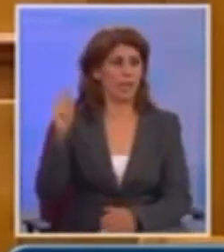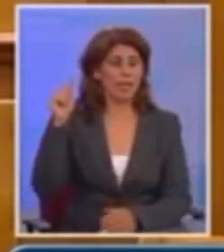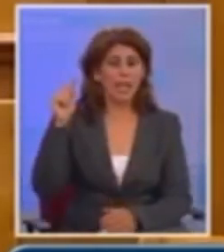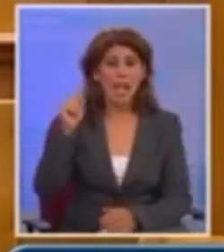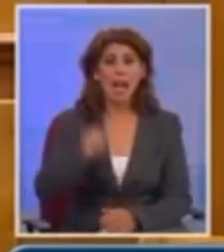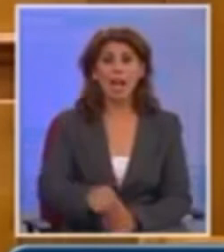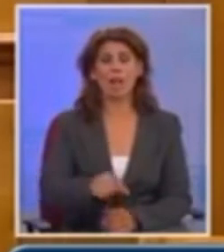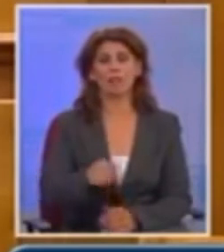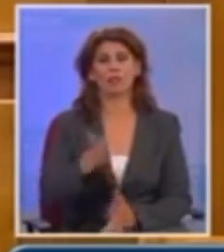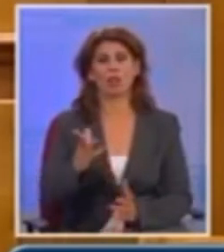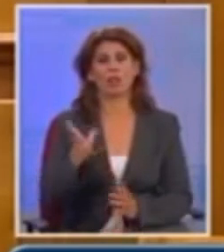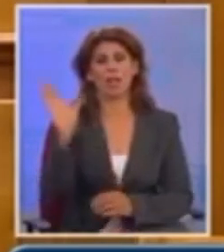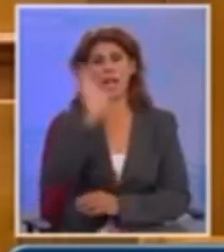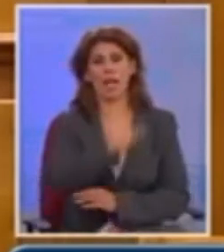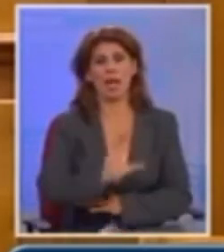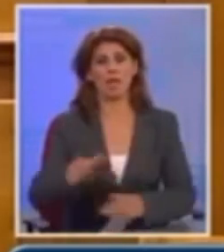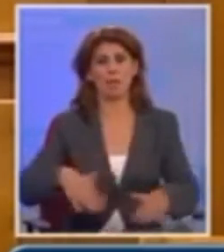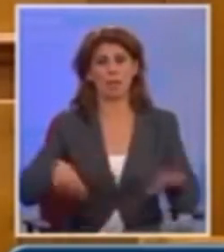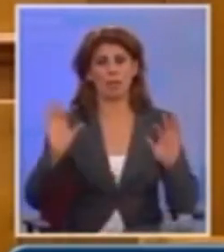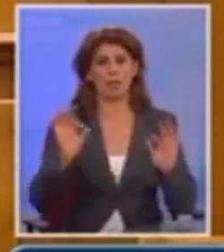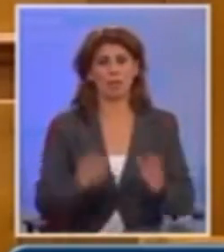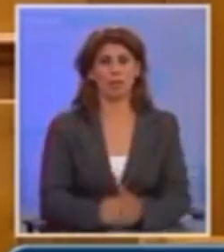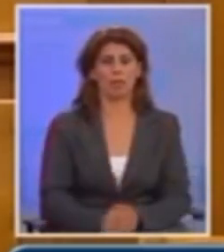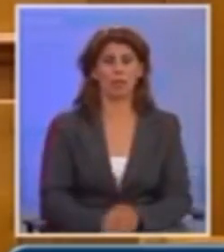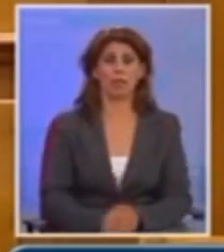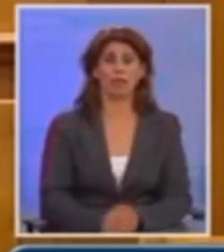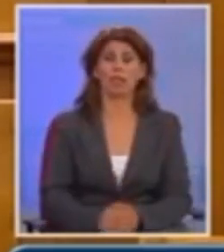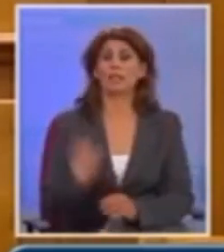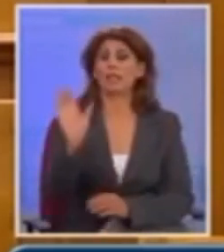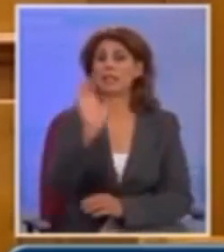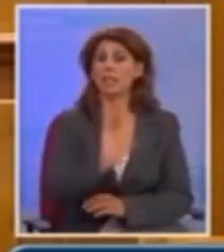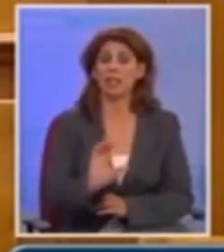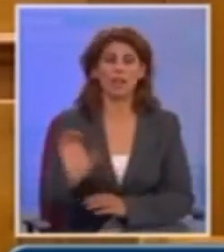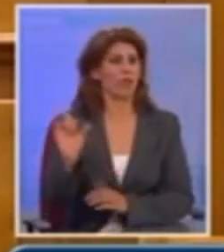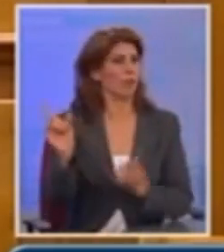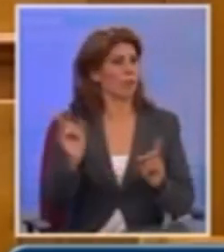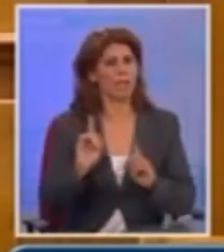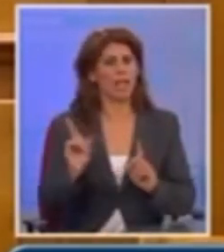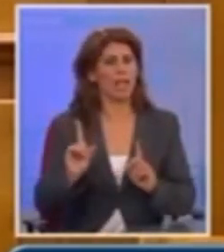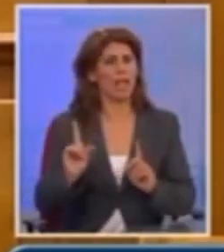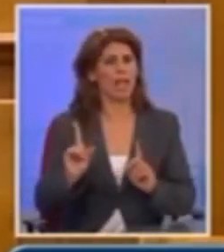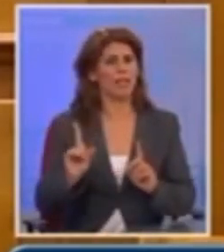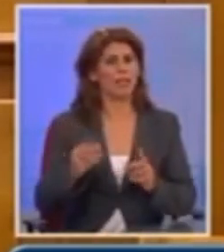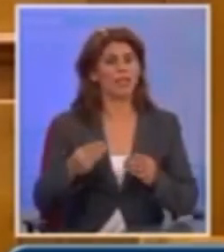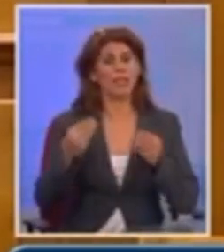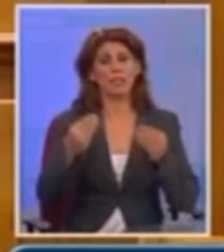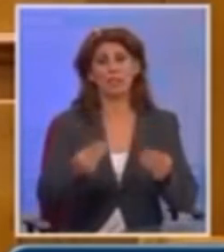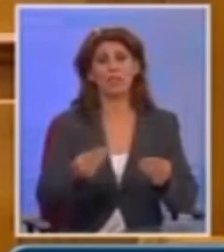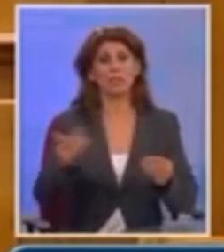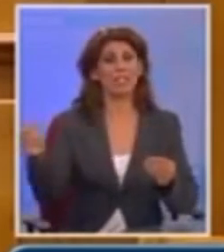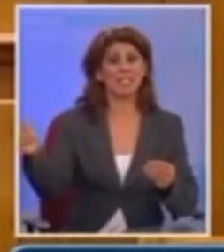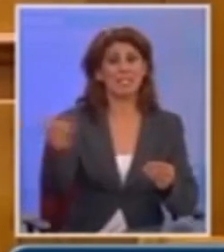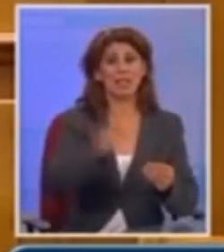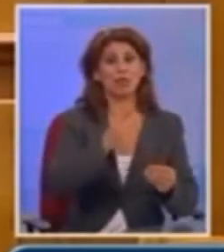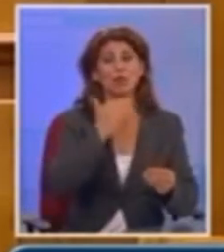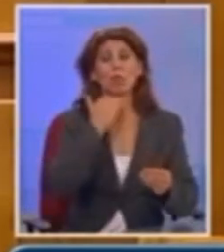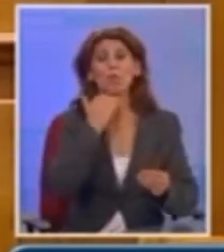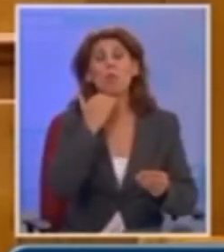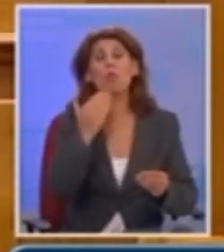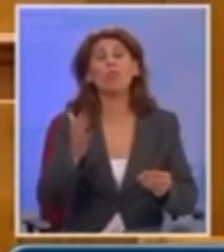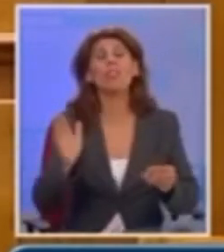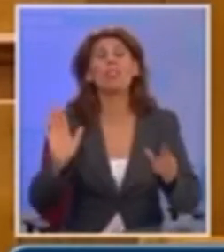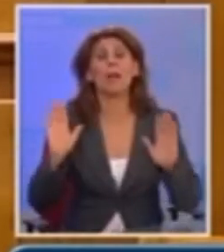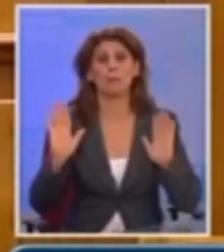αποτελεί ευρωπαϊκή αρχή. Και την Ευρώπη δεν την εκχωρούμε σε αυτούς οι οποίοι δεν μπορούν